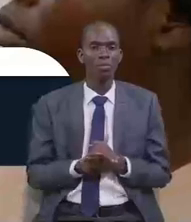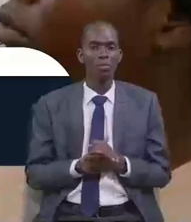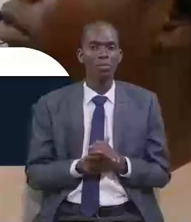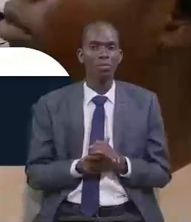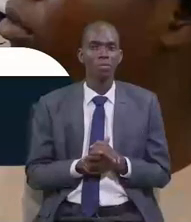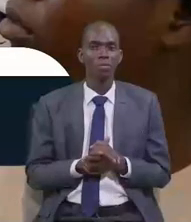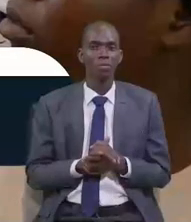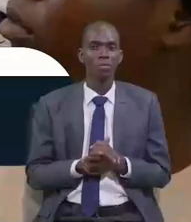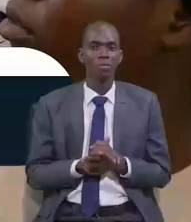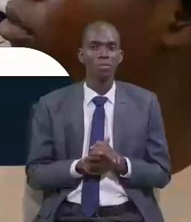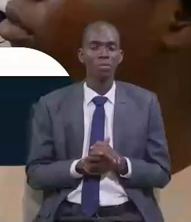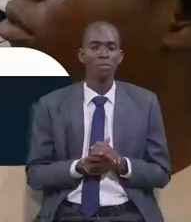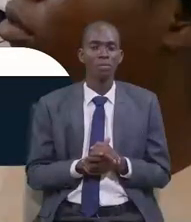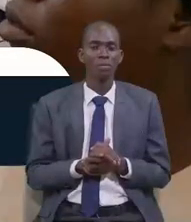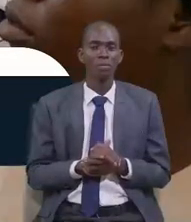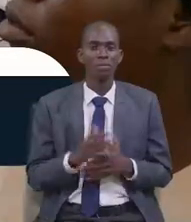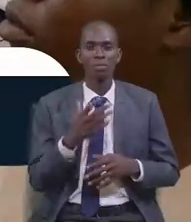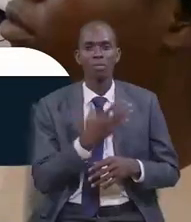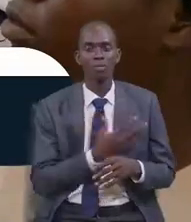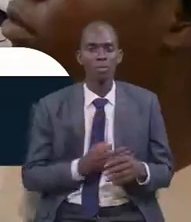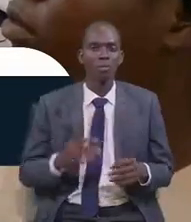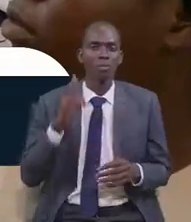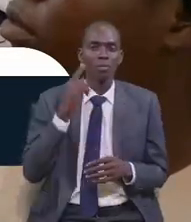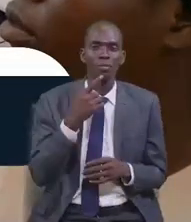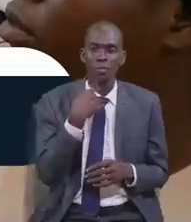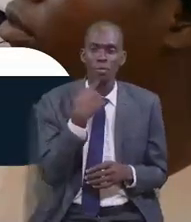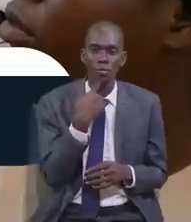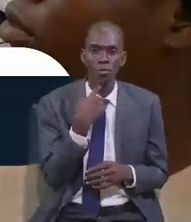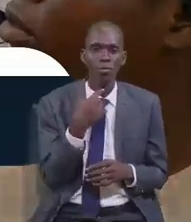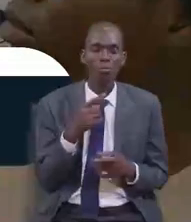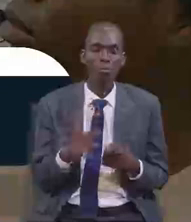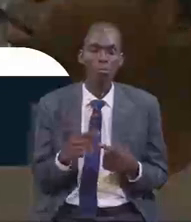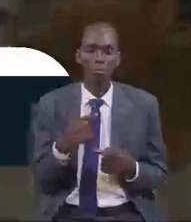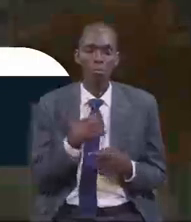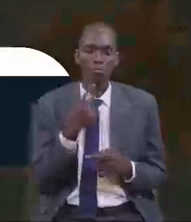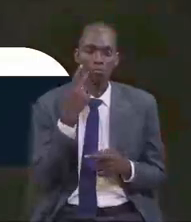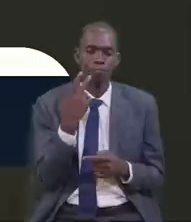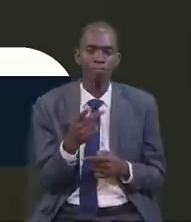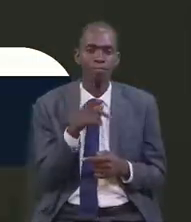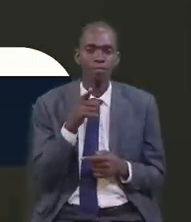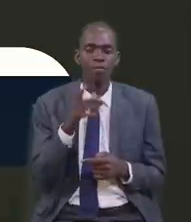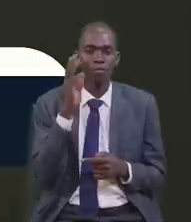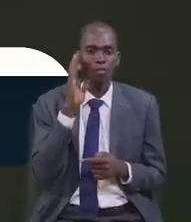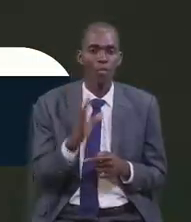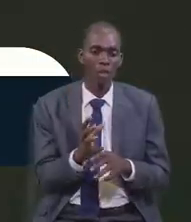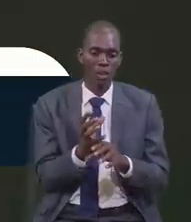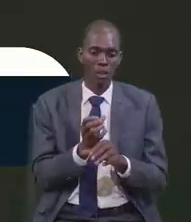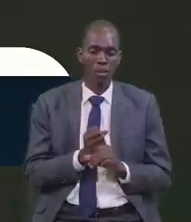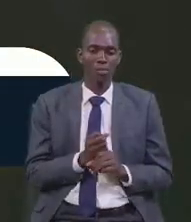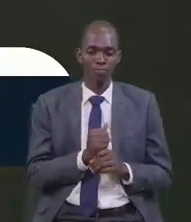Mais il m'a dit, tu vas devenir enceinte et tu enfanteras un fils.